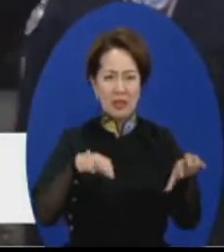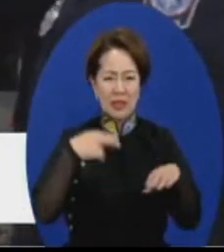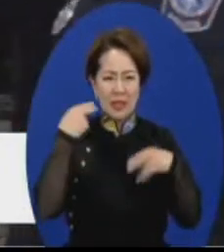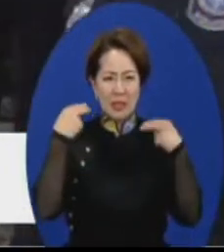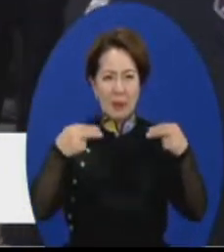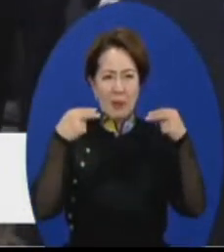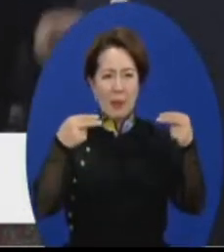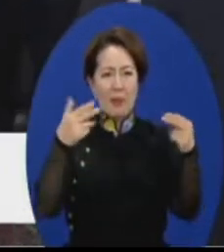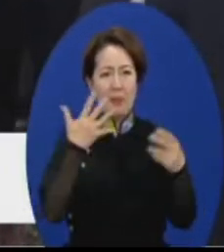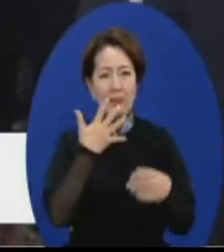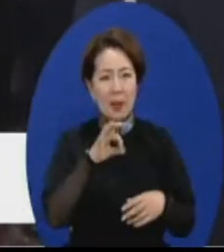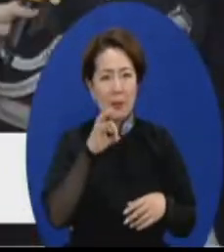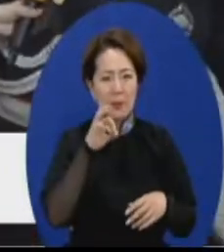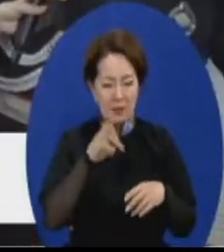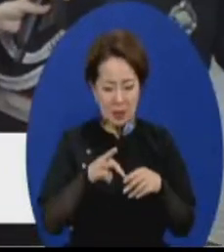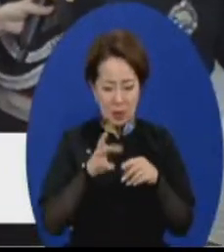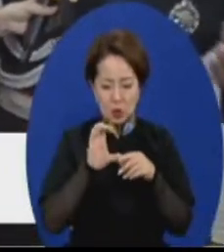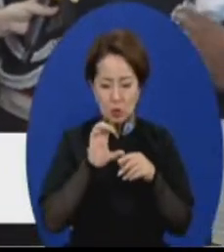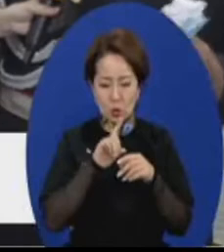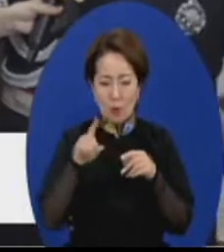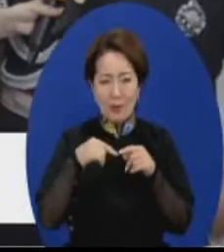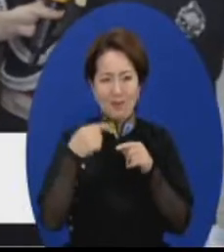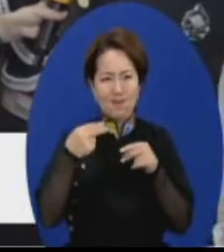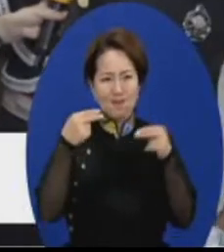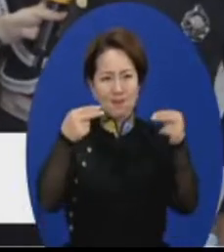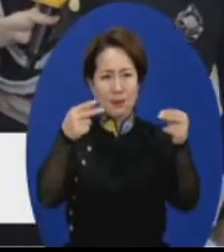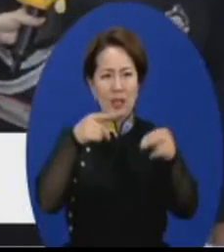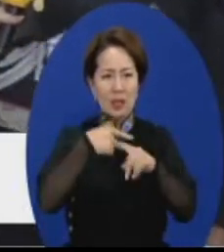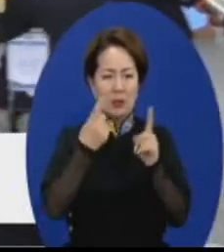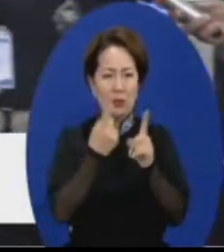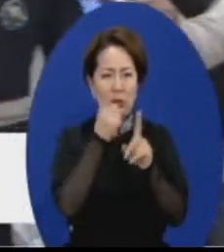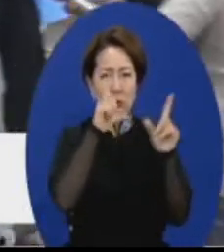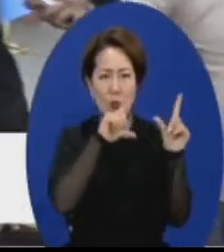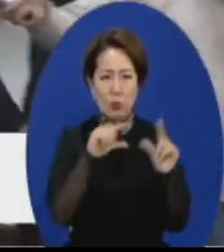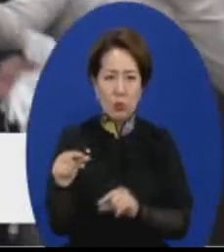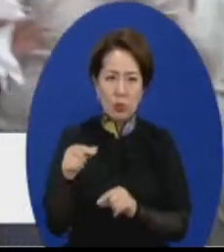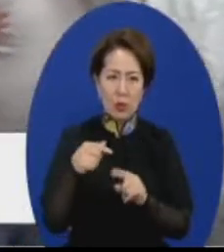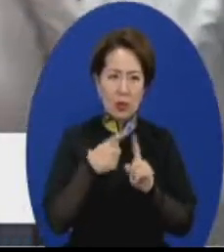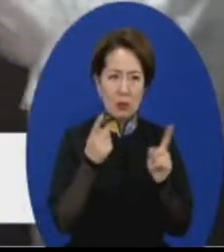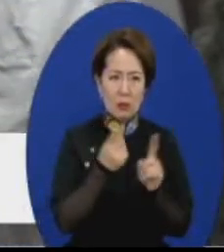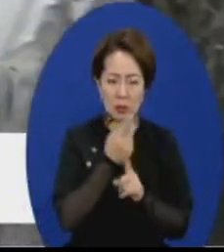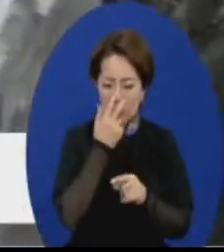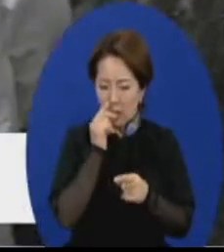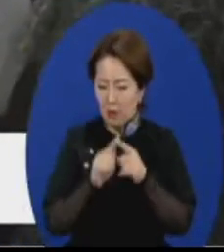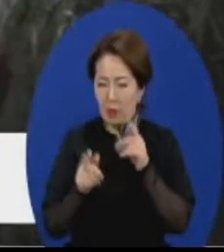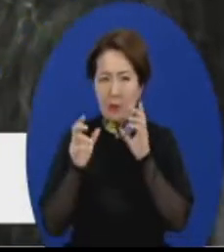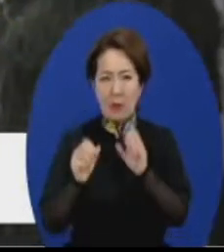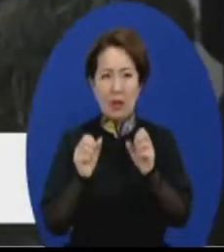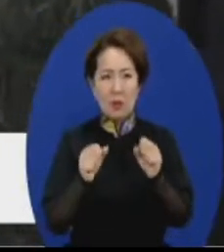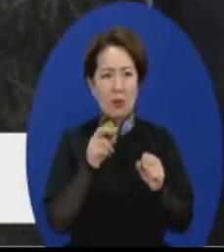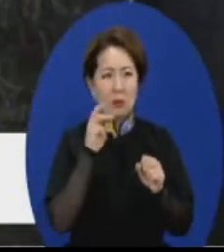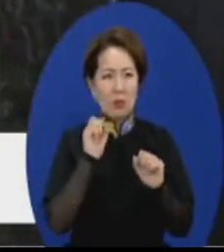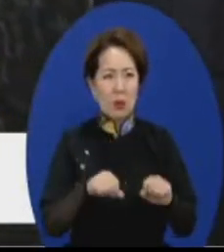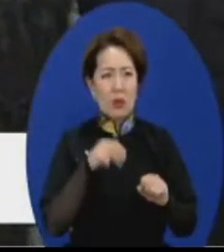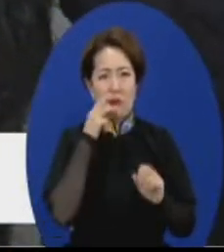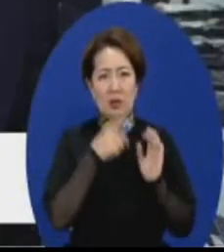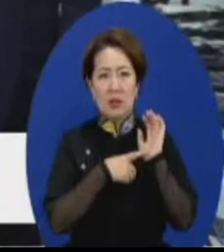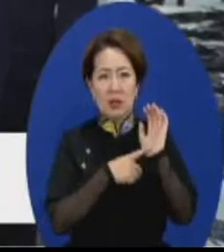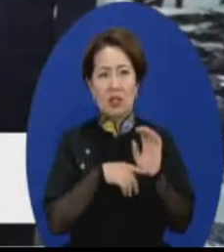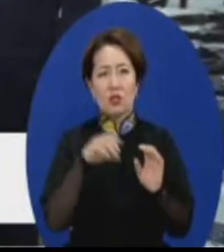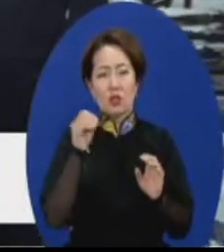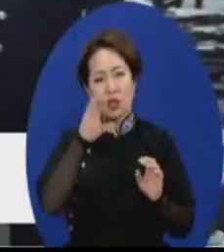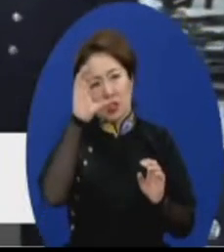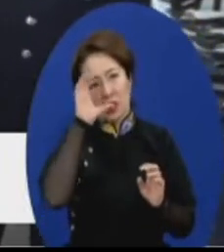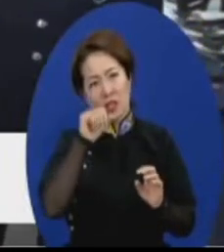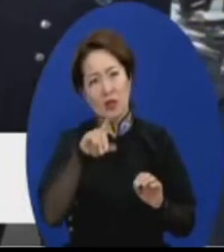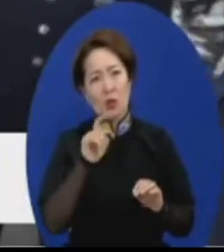үхгийг камер тавих. За нэгдсэн систем бий болгох замаар гэмтрэгийг хэд дахин бууруулна. Хэрэг илрүүлэлт хэд дахин нэмэгдэнэ гэж мэдээж өгсөн юм а. Ерөнхий